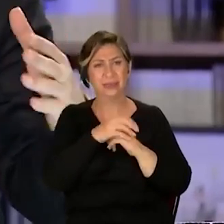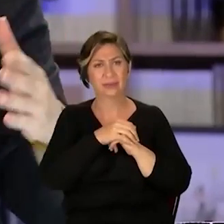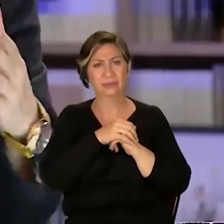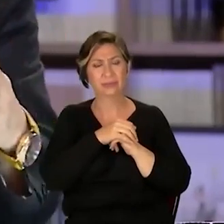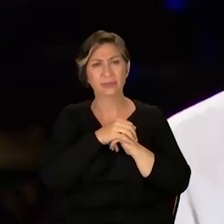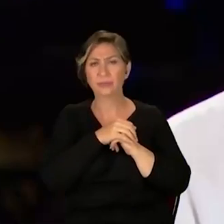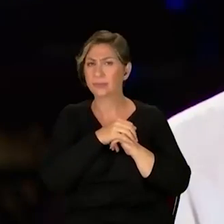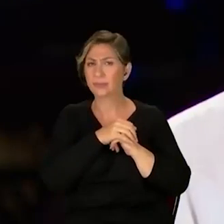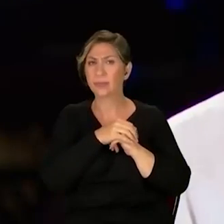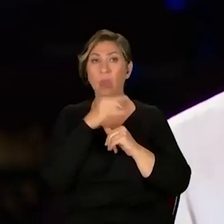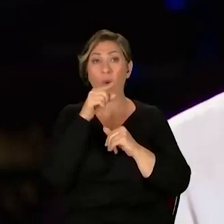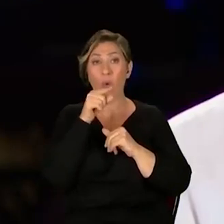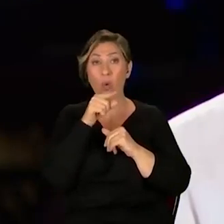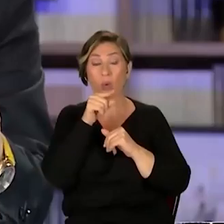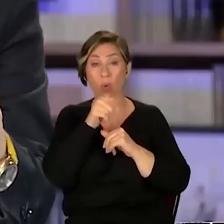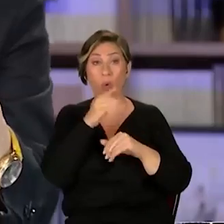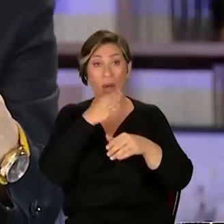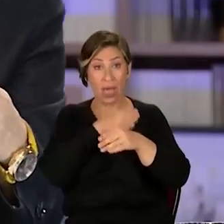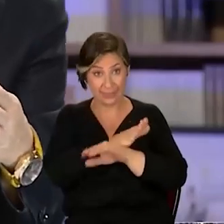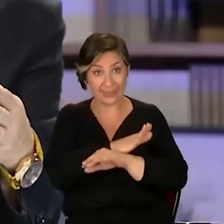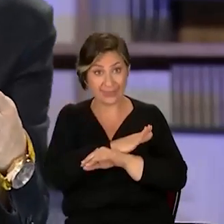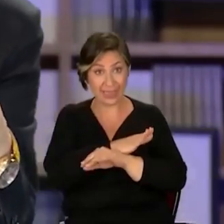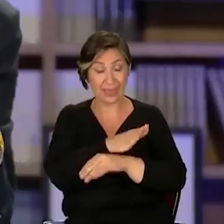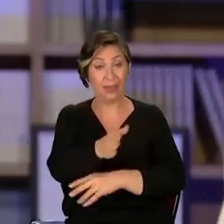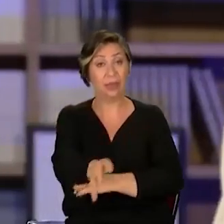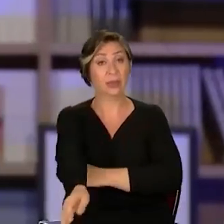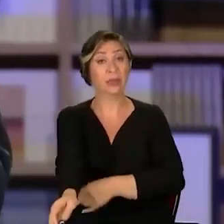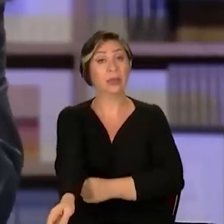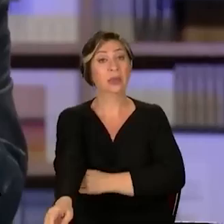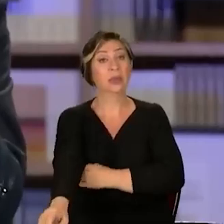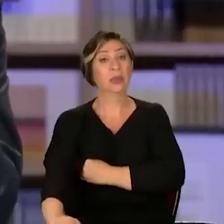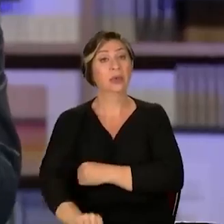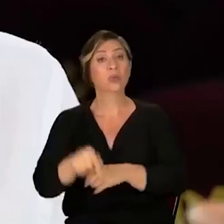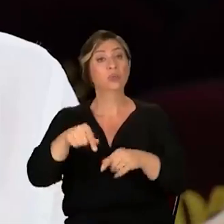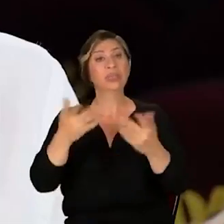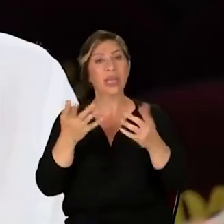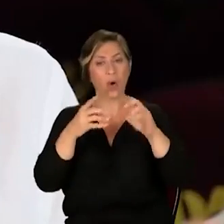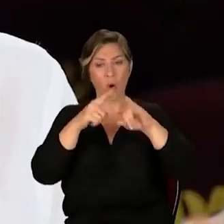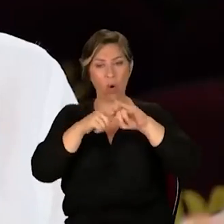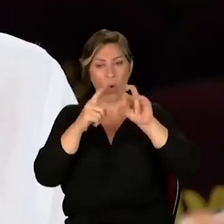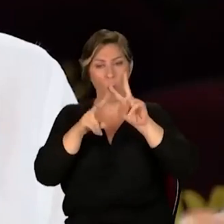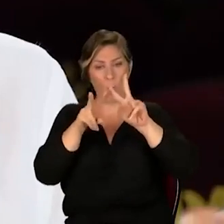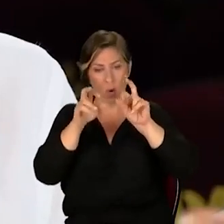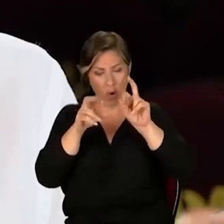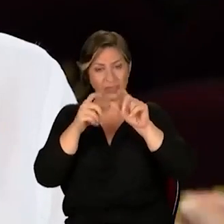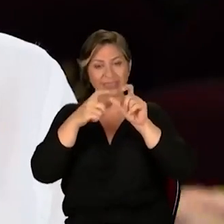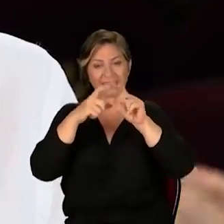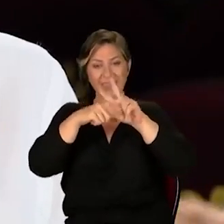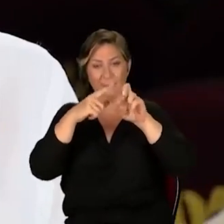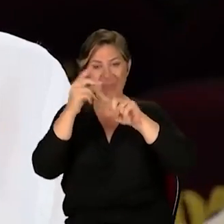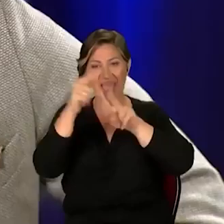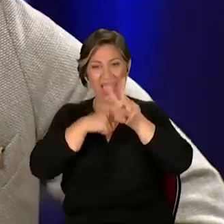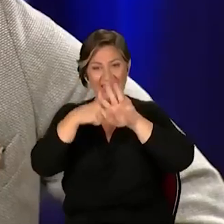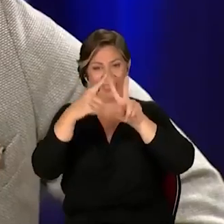Evet. Yani o, ama o aslında burada neyiz biz? Homo sapiens miyiz? Evet, hı-hı, tabii. Yani bu